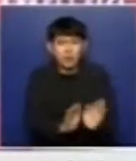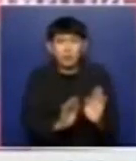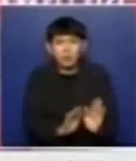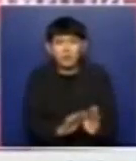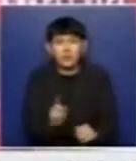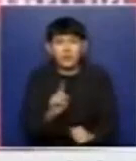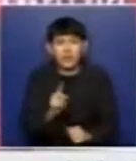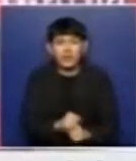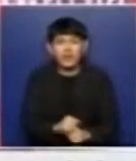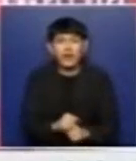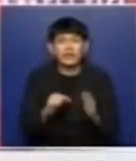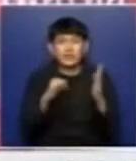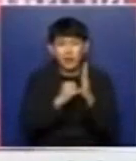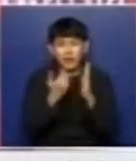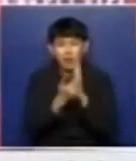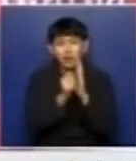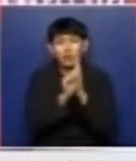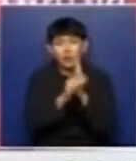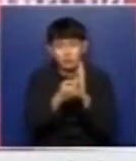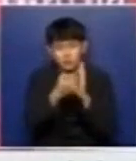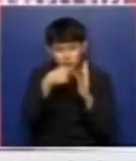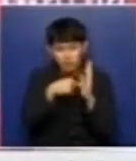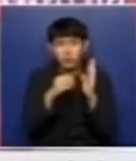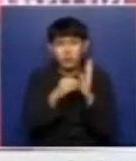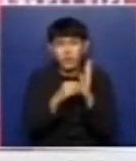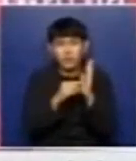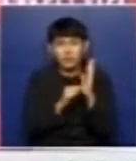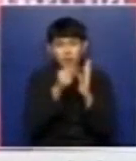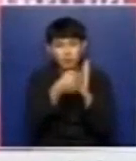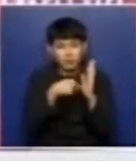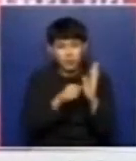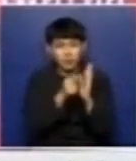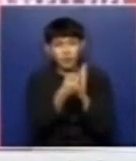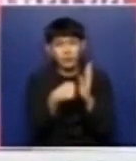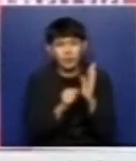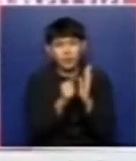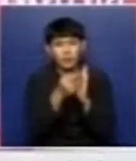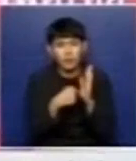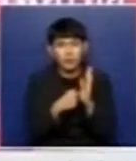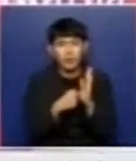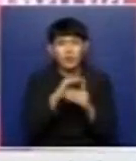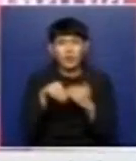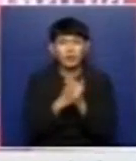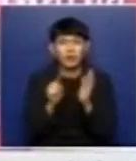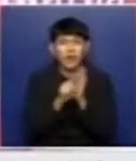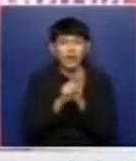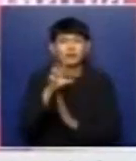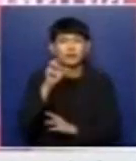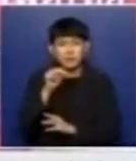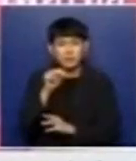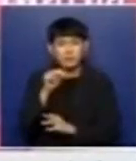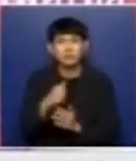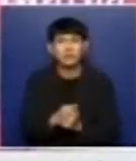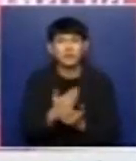ลถึงกรุงเทพกรุงเทพอุบลอุบลกรุงเทพกรุงเทพอุบลเนี่ย30ครั้งนั่น